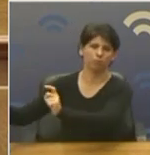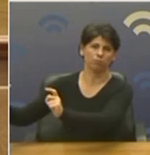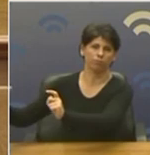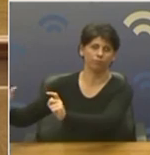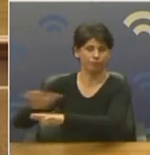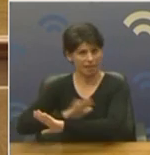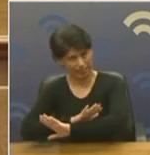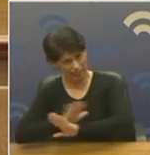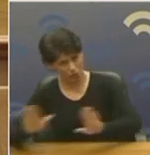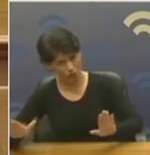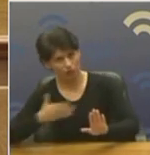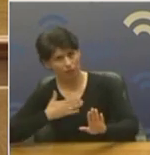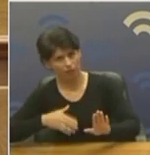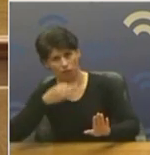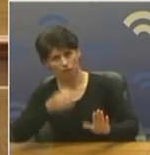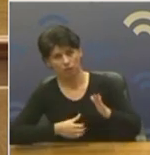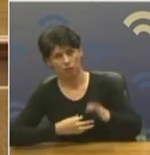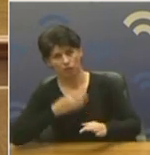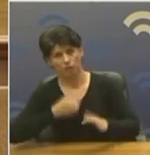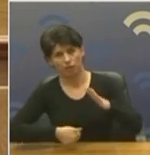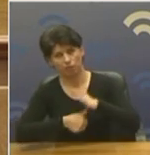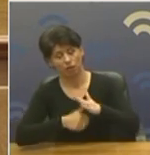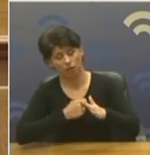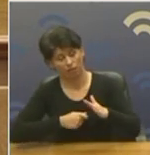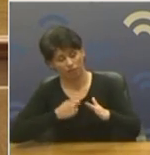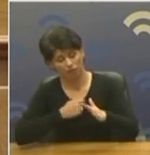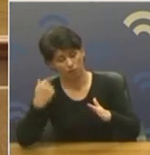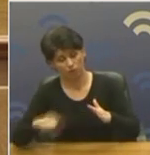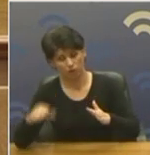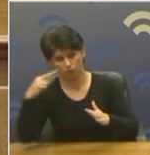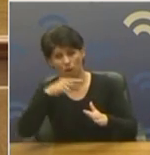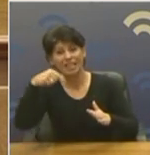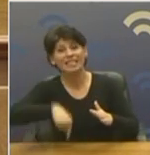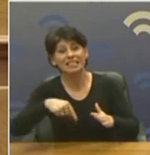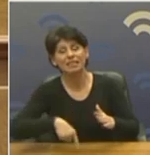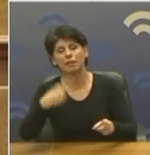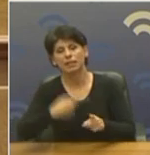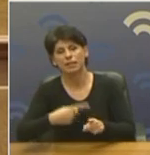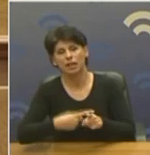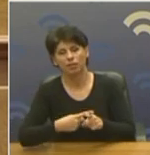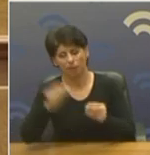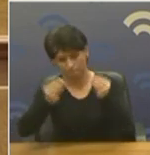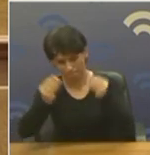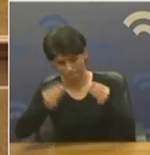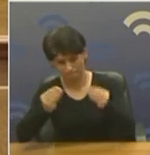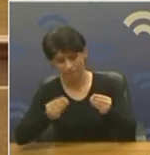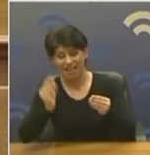Και κλείνοντας, θα ήθελα να πω, κύριε Πρόεδρε, δυστυχώς λείπει ο Πρωθυπουργός, σήμερα στην Ελλάδα